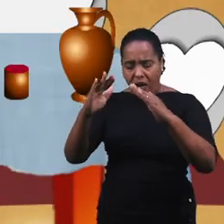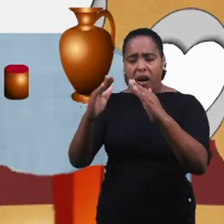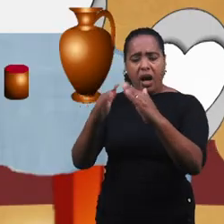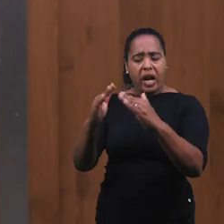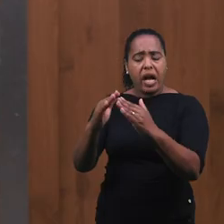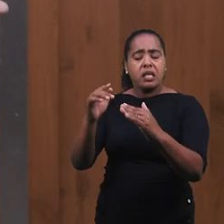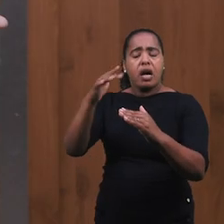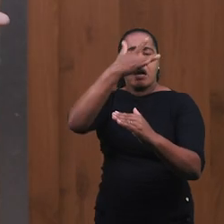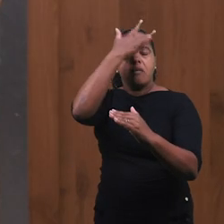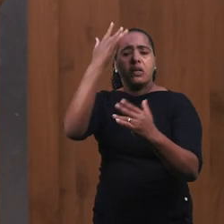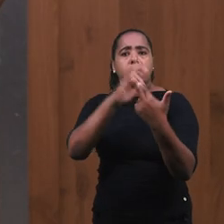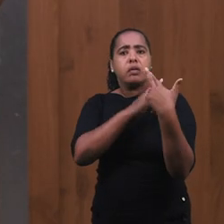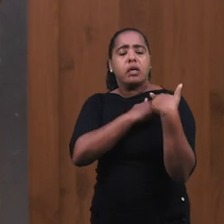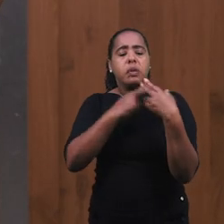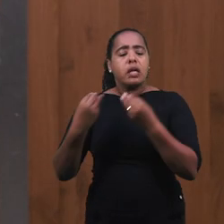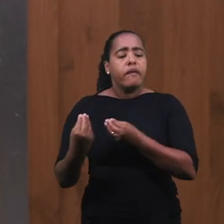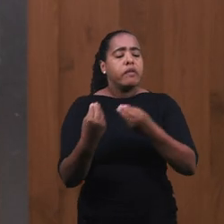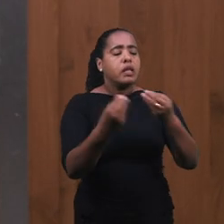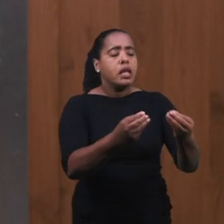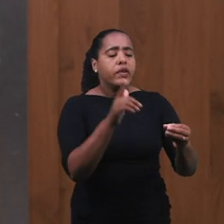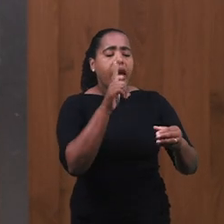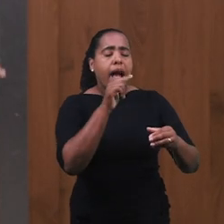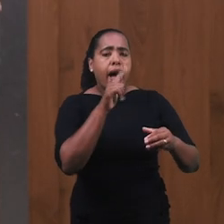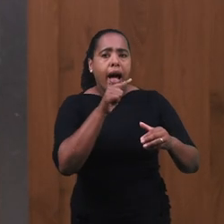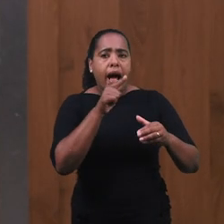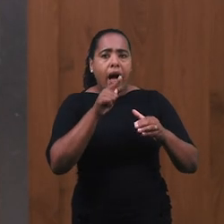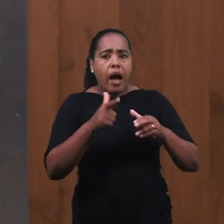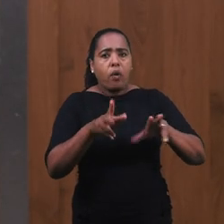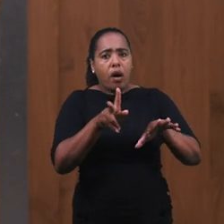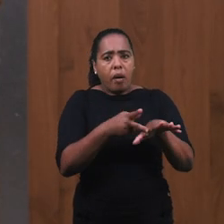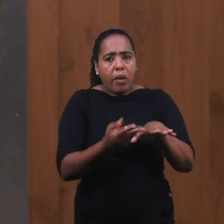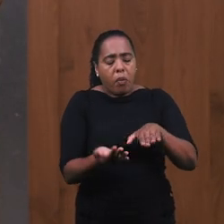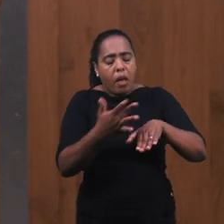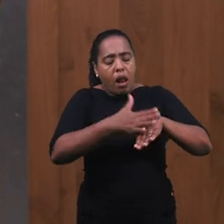propriétaire devrait offrir de l'eau pour laver ses pieds.